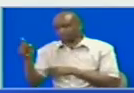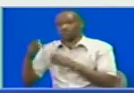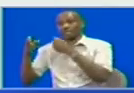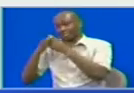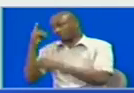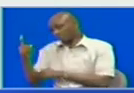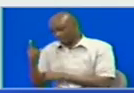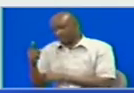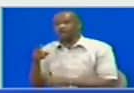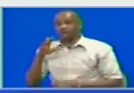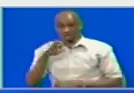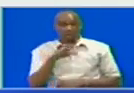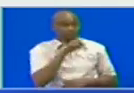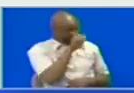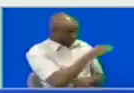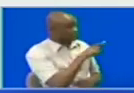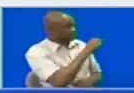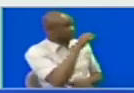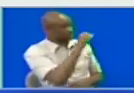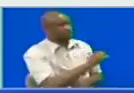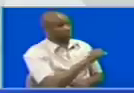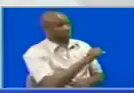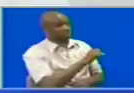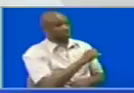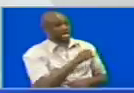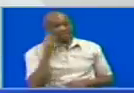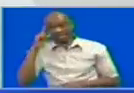ukaenda Afrika Kusini. 81 mpaka no 91 mpaka